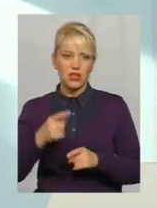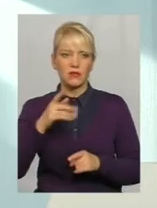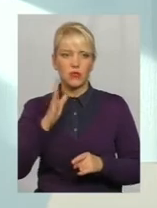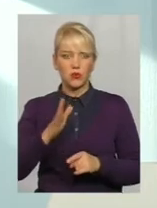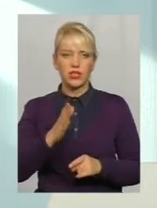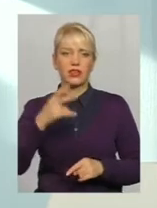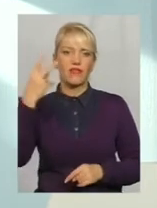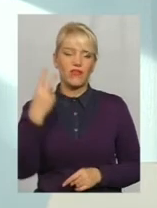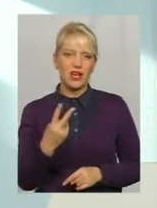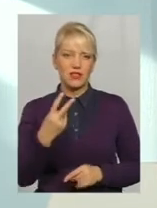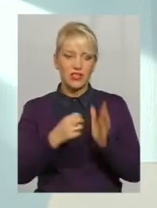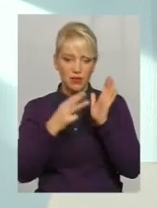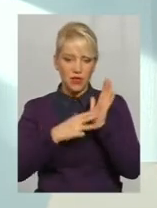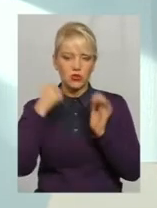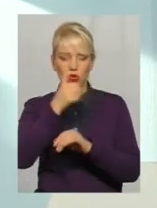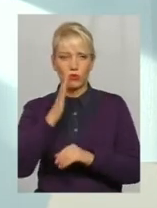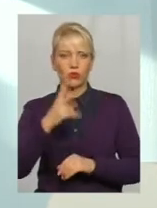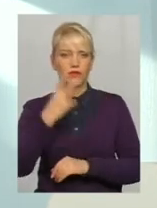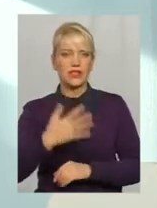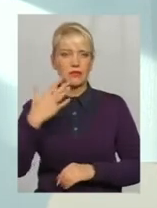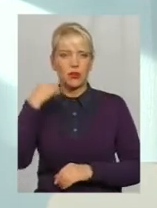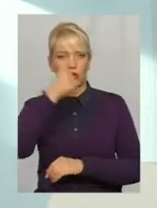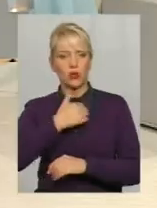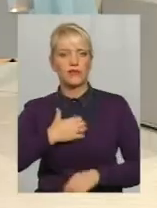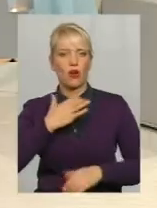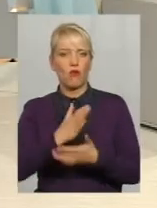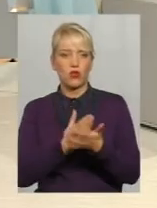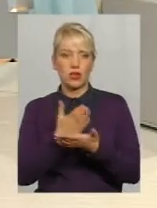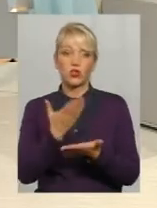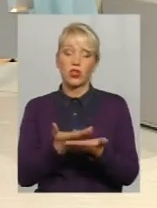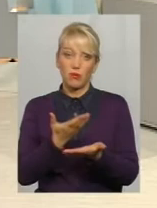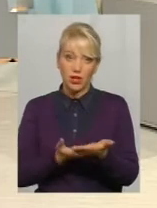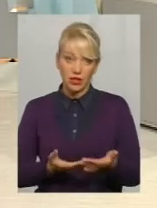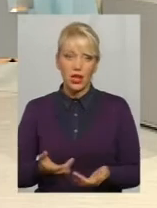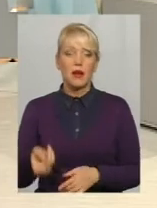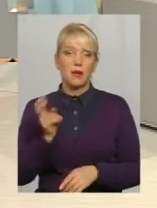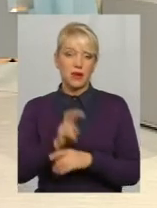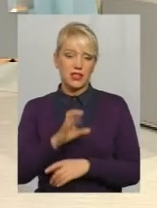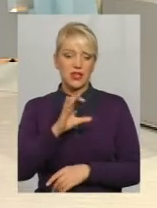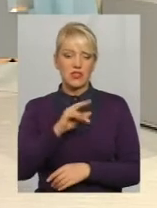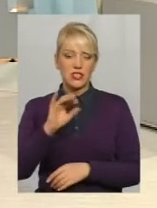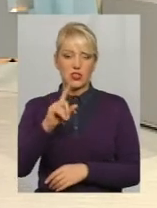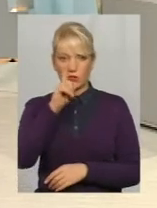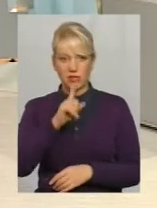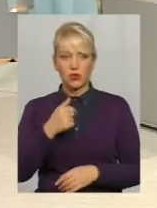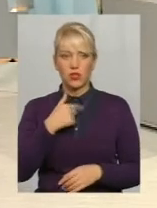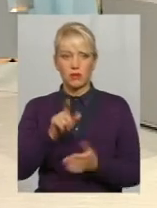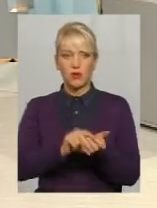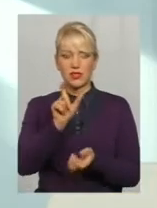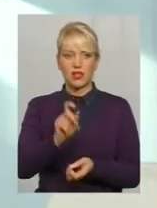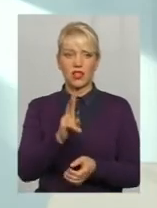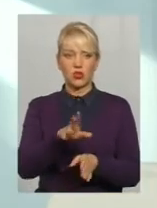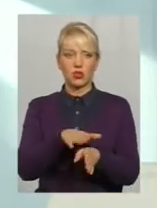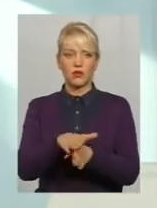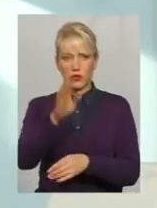буде 25 років страхового стажу. До прикладу, прийде у січні місяці до нас пенсіонер, набувши,